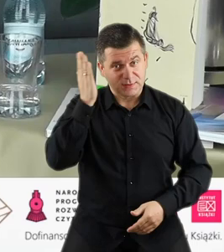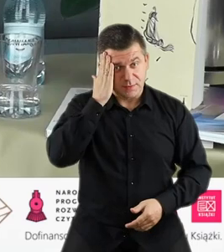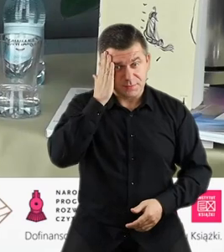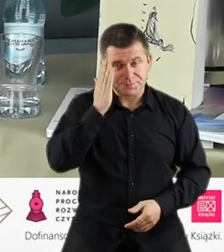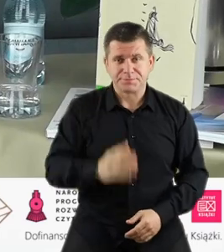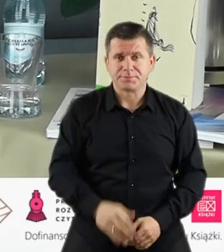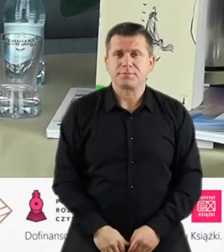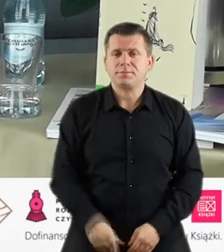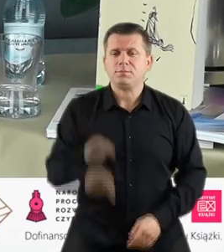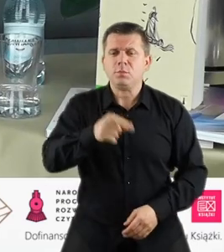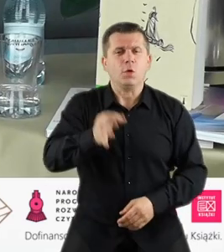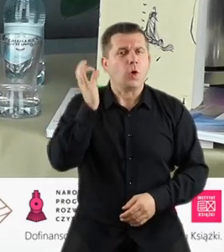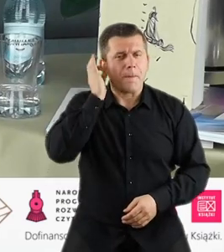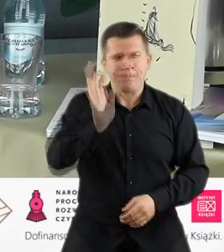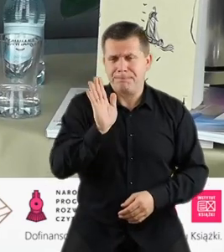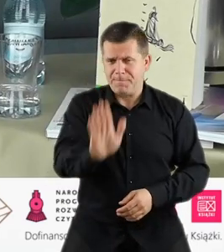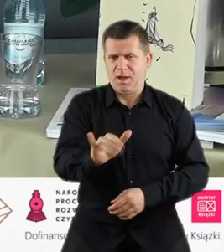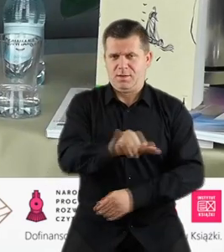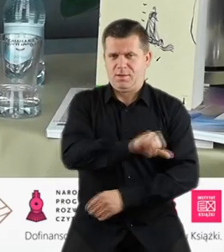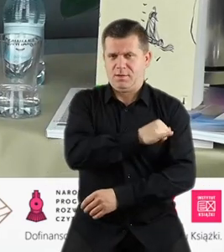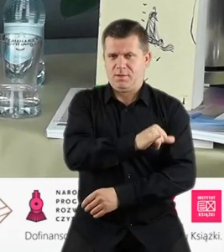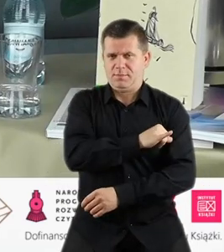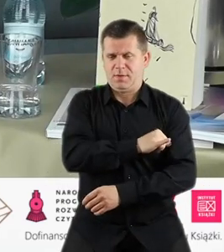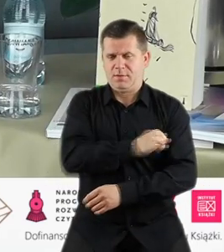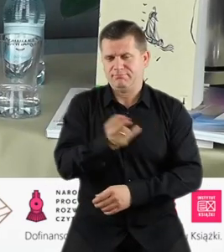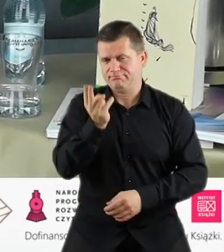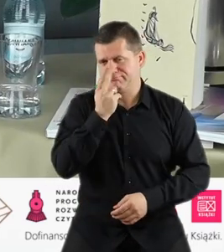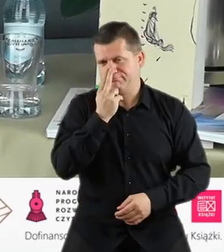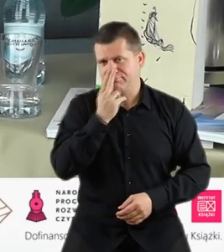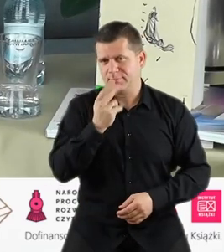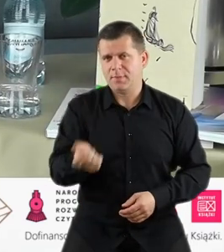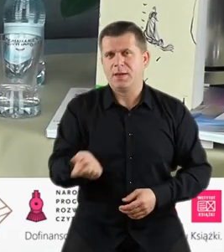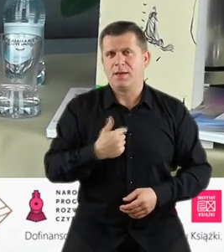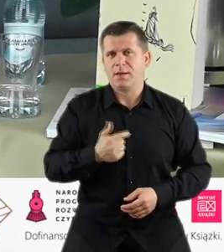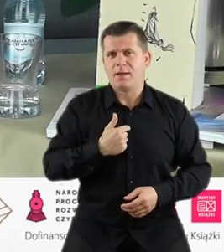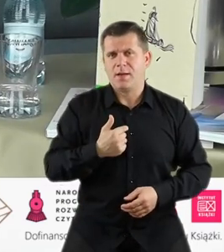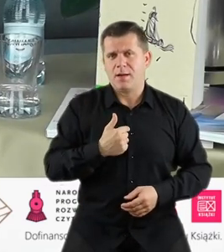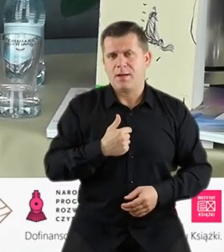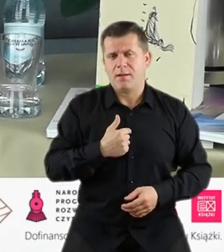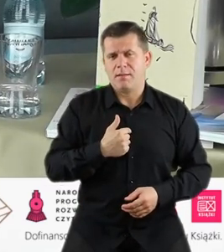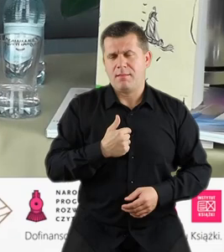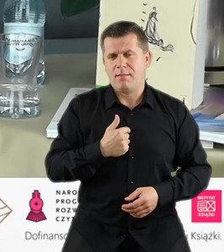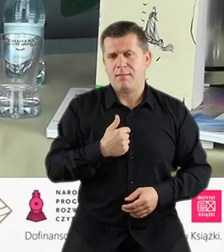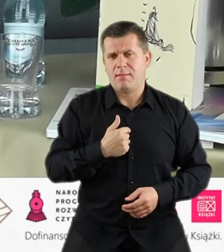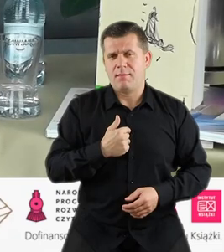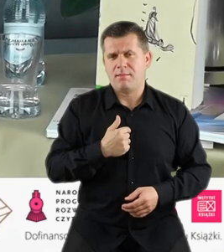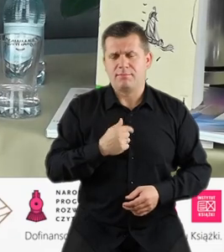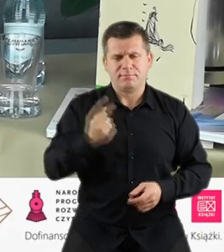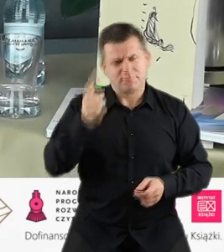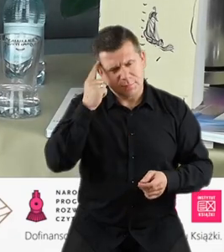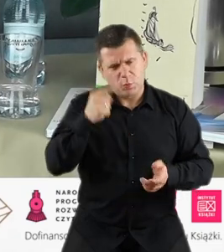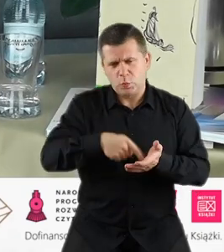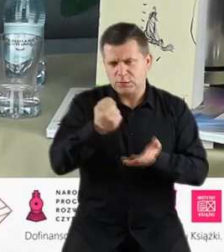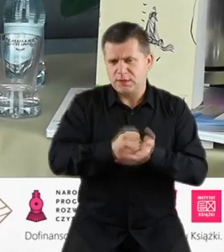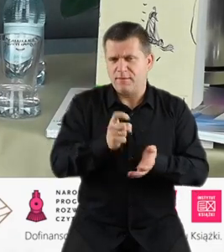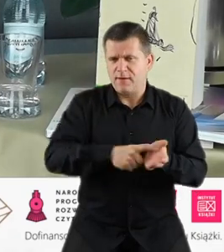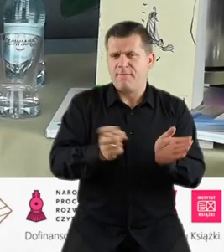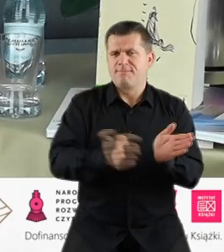znam, kobiety mają imiona zazwyczaj, to ja sobie nałożyłam taki